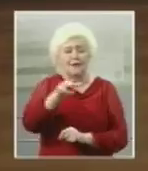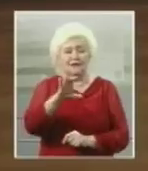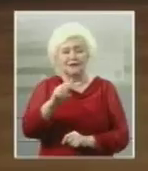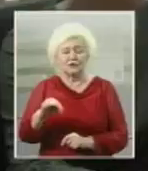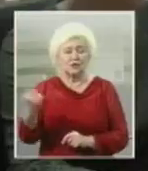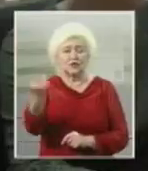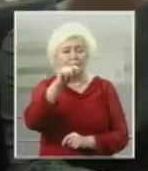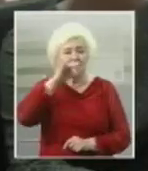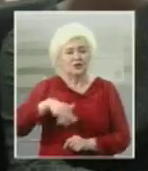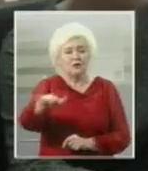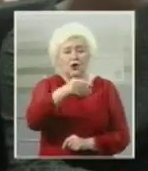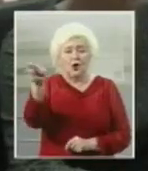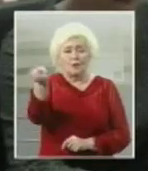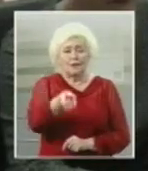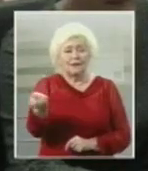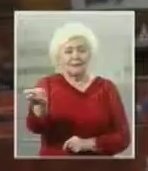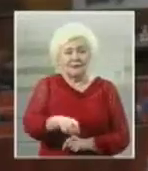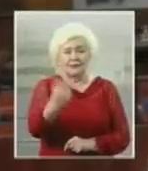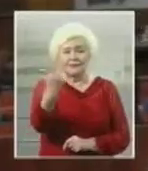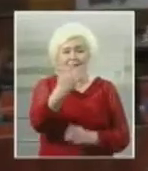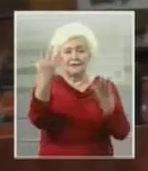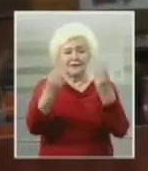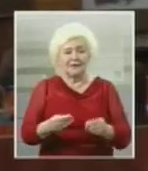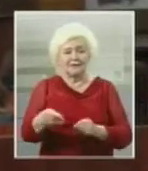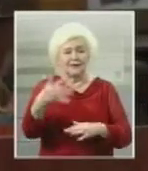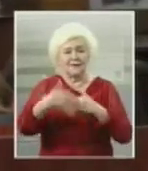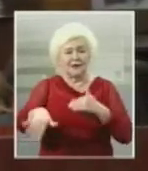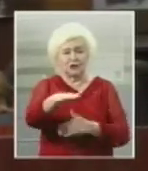вперше в Україні. Приїхав на три дні до Херсона.